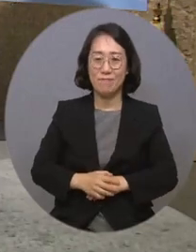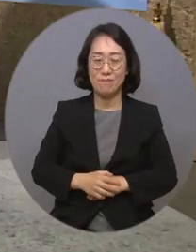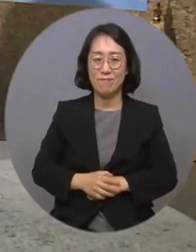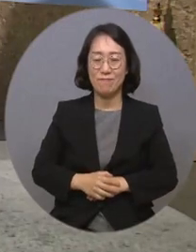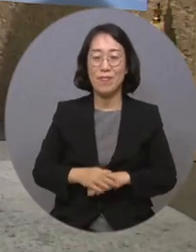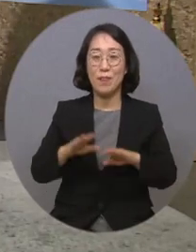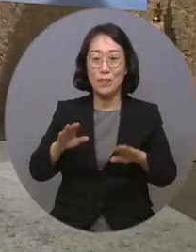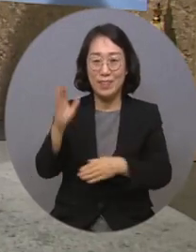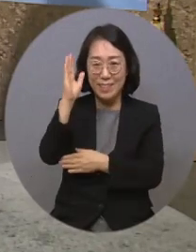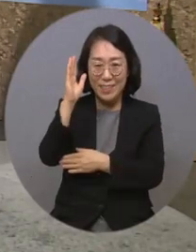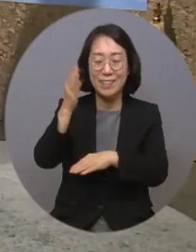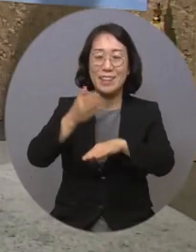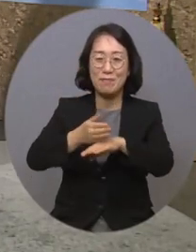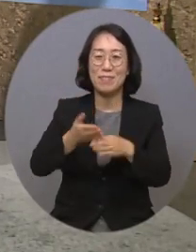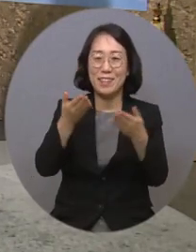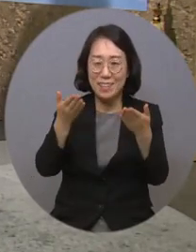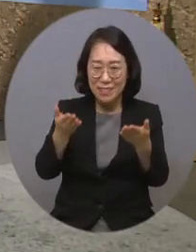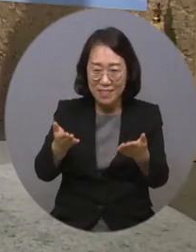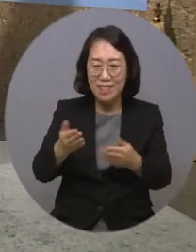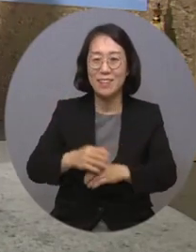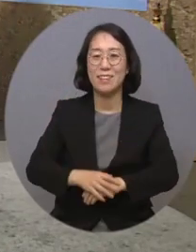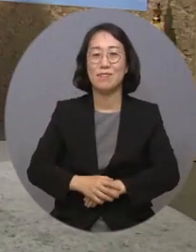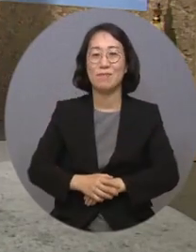네, 오늘 말씀 감사합니다.